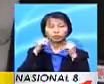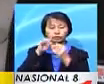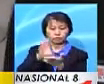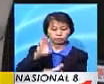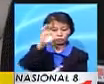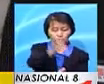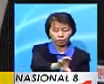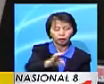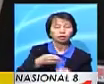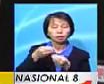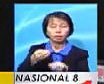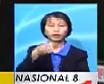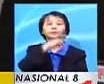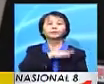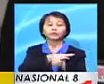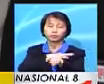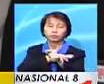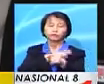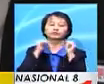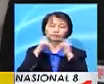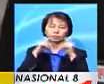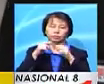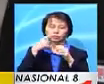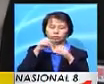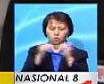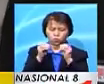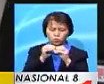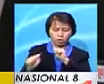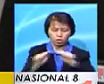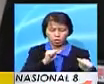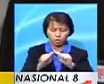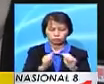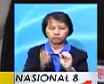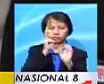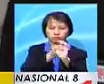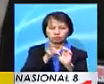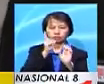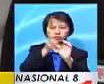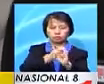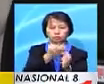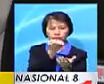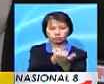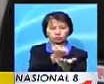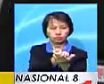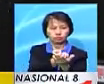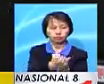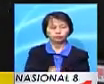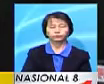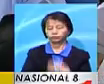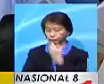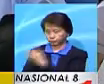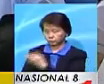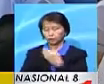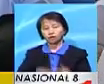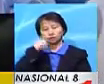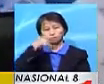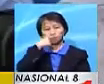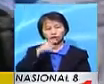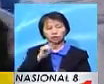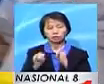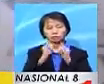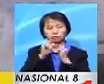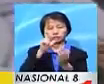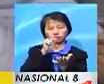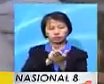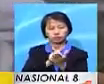investment to be more active, to be participated in the economy. Beliau berkata demikian pada sidang